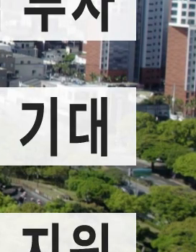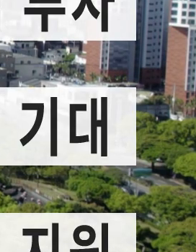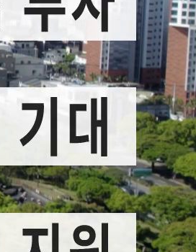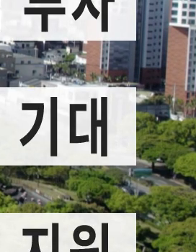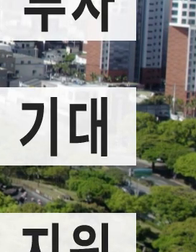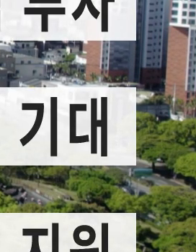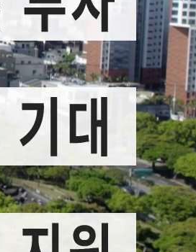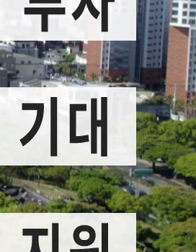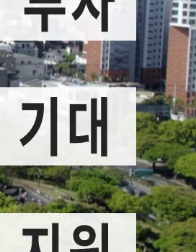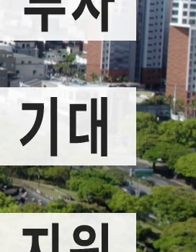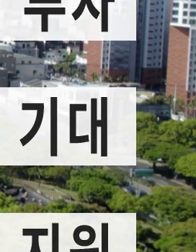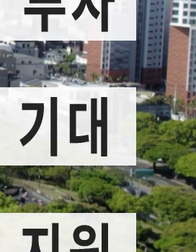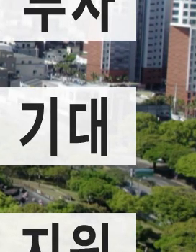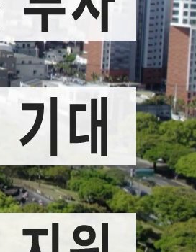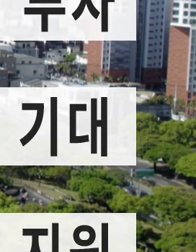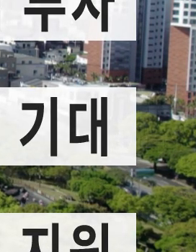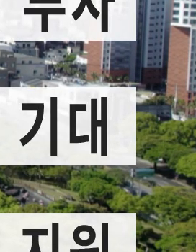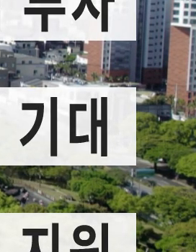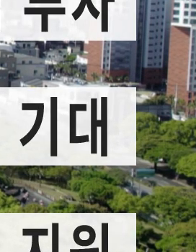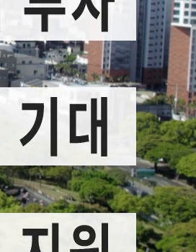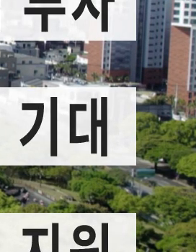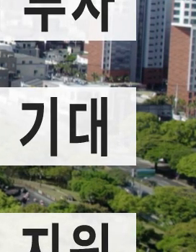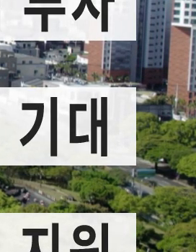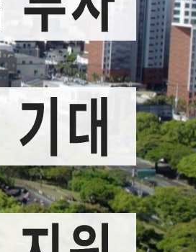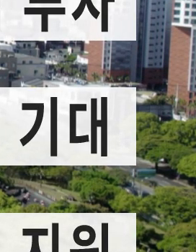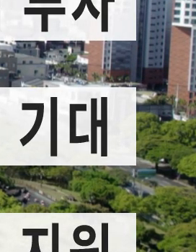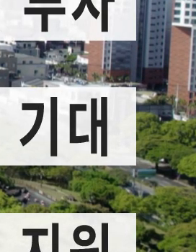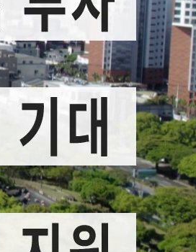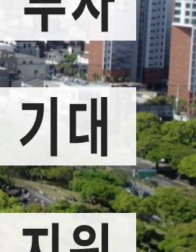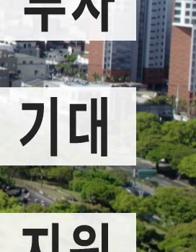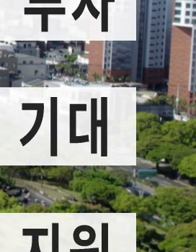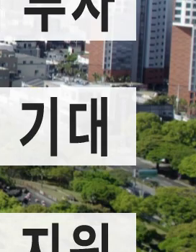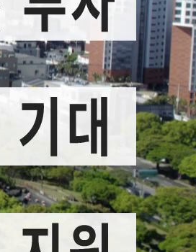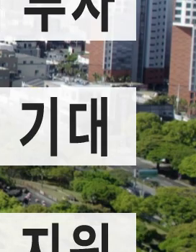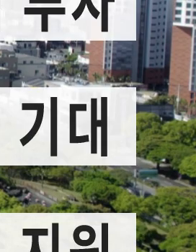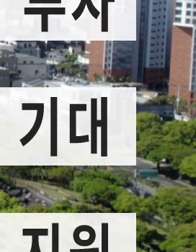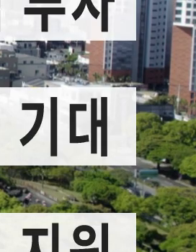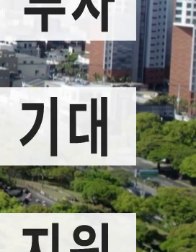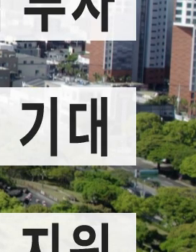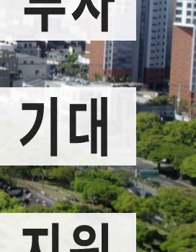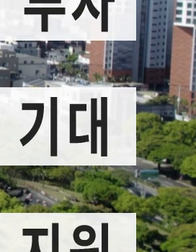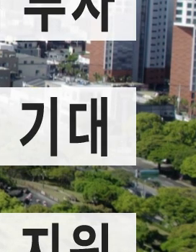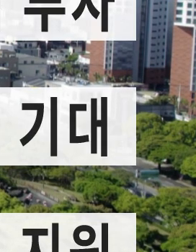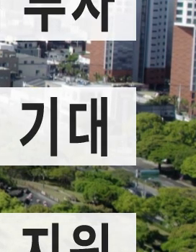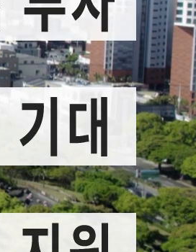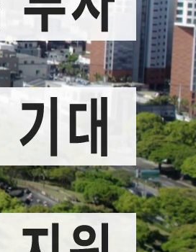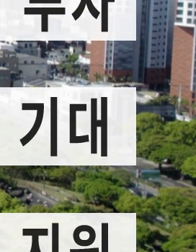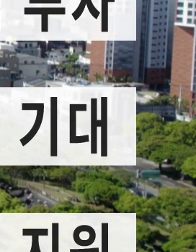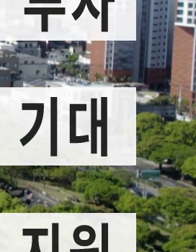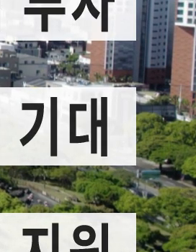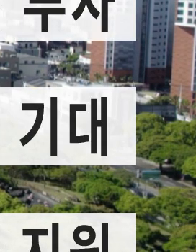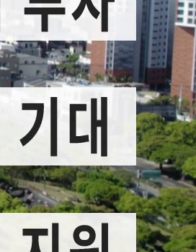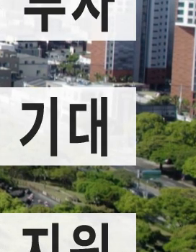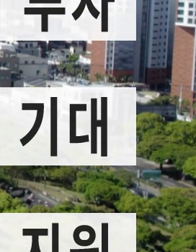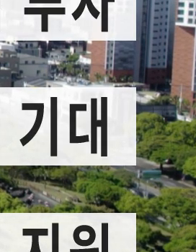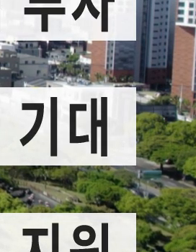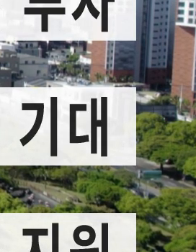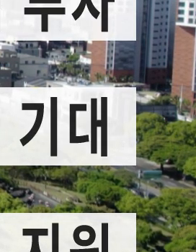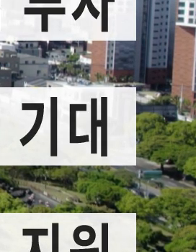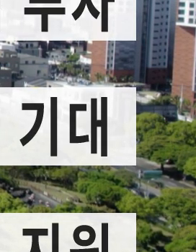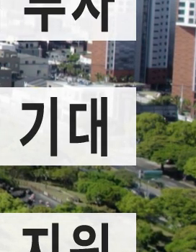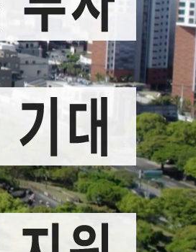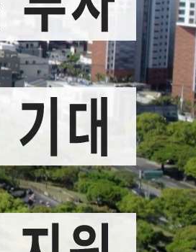전남 무안국제공항 항공기 사고로 희생된 제주도민 유가족을 위해 행정력을 총동원하는 등 긴급